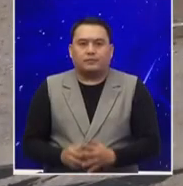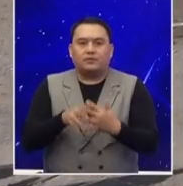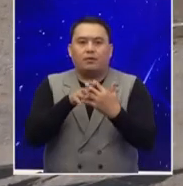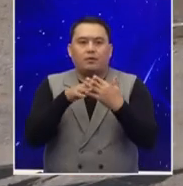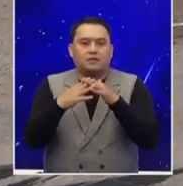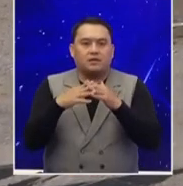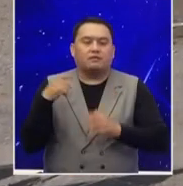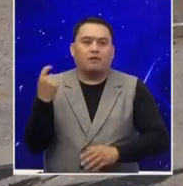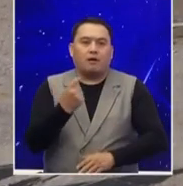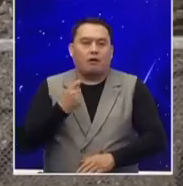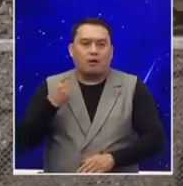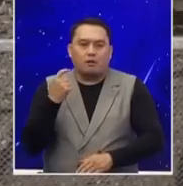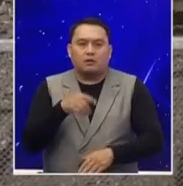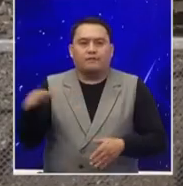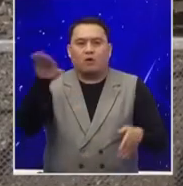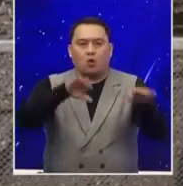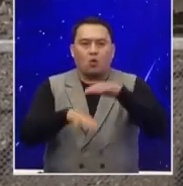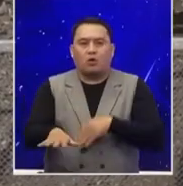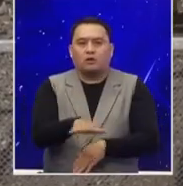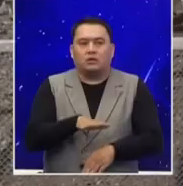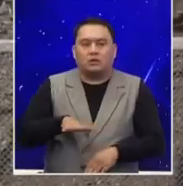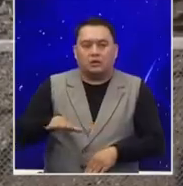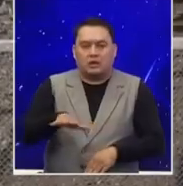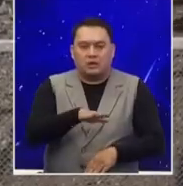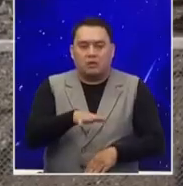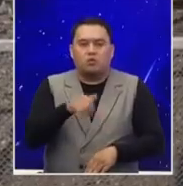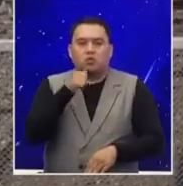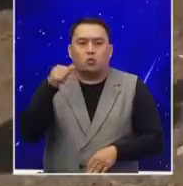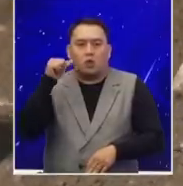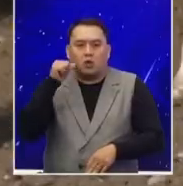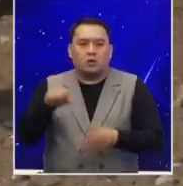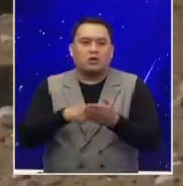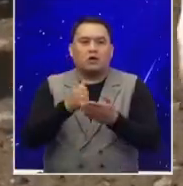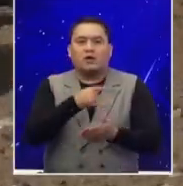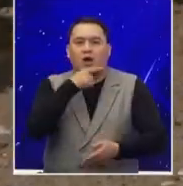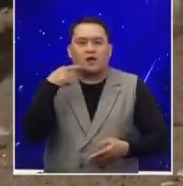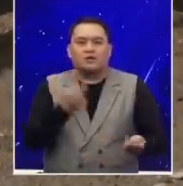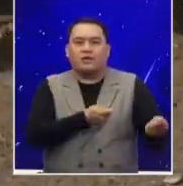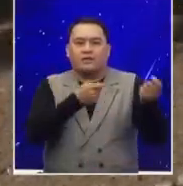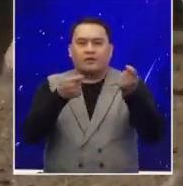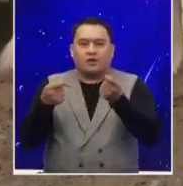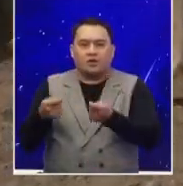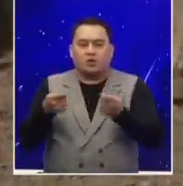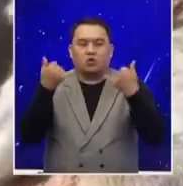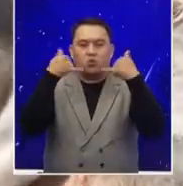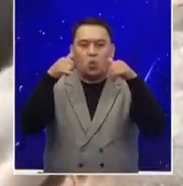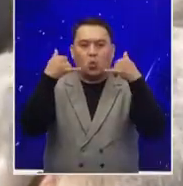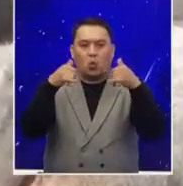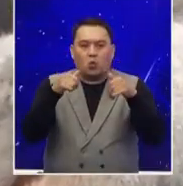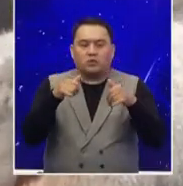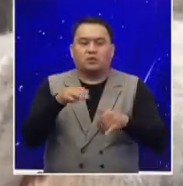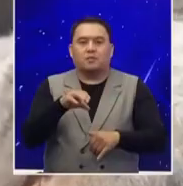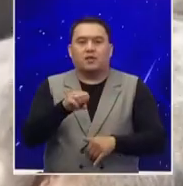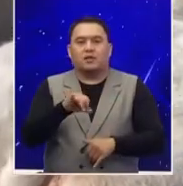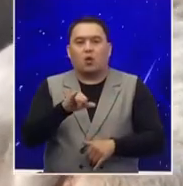Крестьянское хозяйство Рауан находится у подножия гор возле села Карасас. В прошлом году глава хозяйства привез из России 200 голов двухлетних телочек породы симментал.